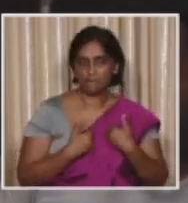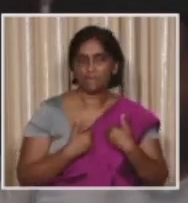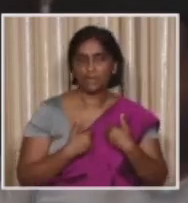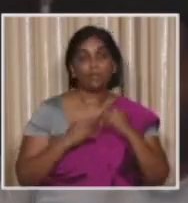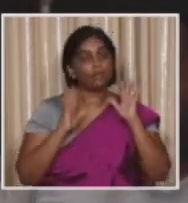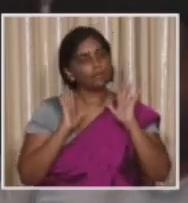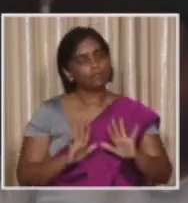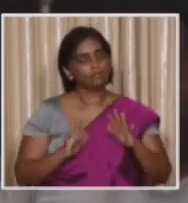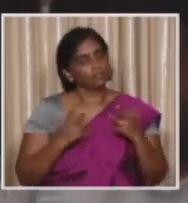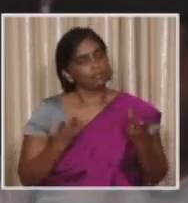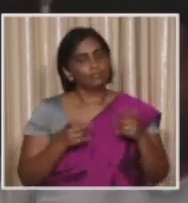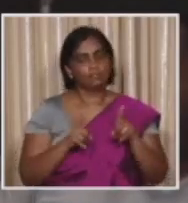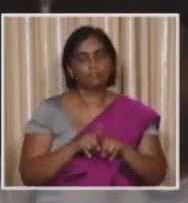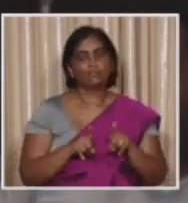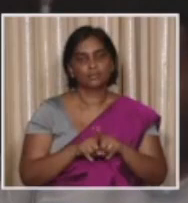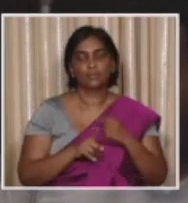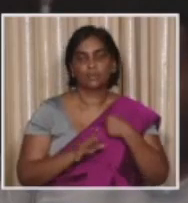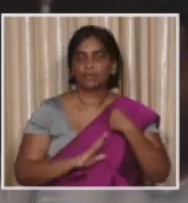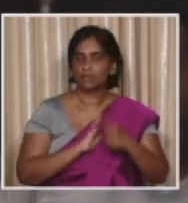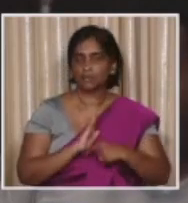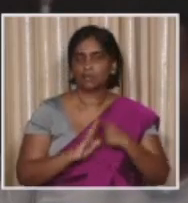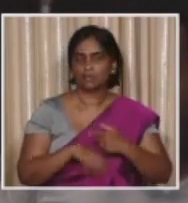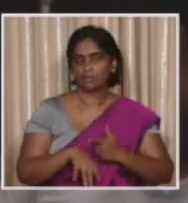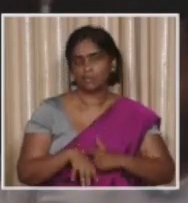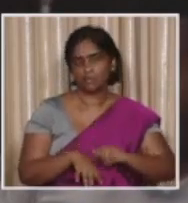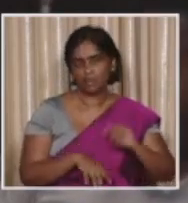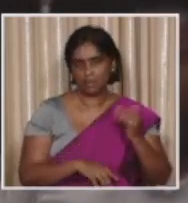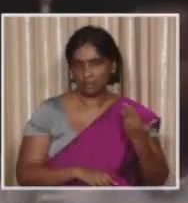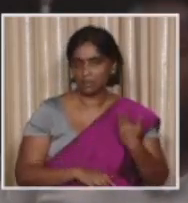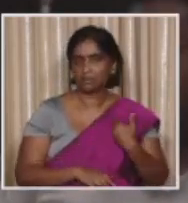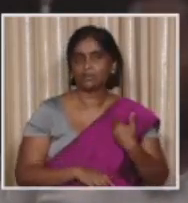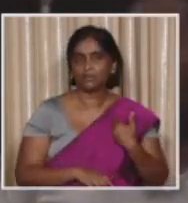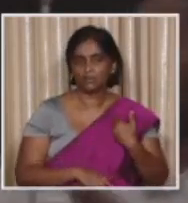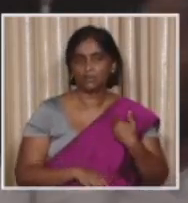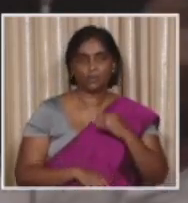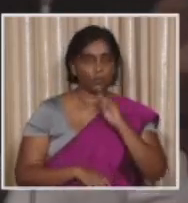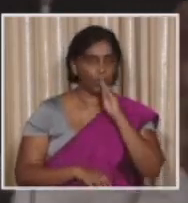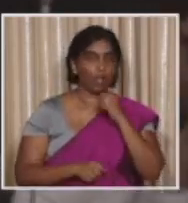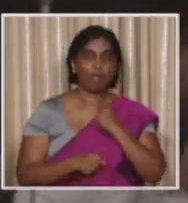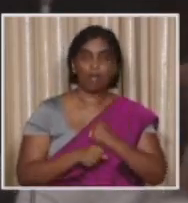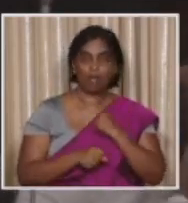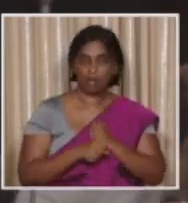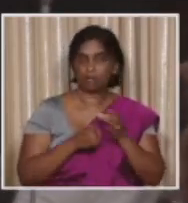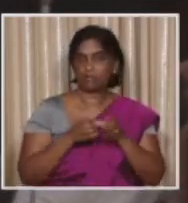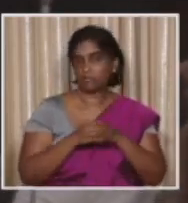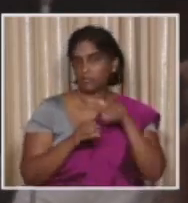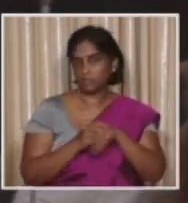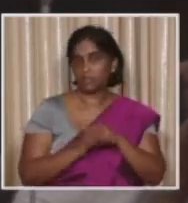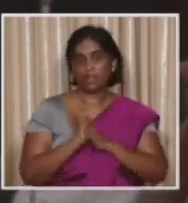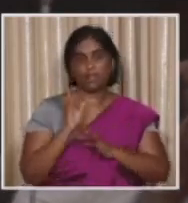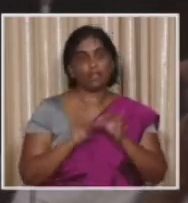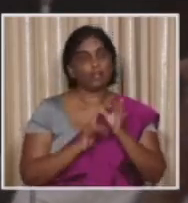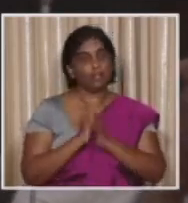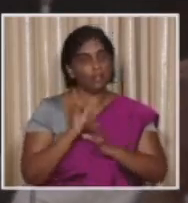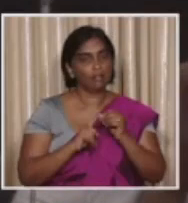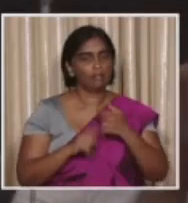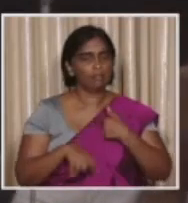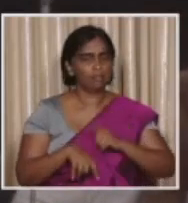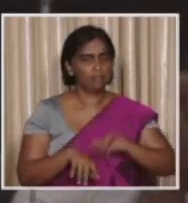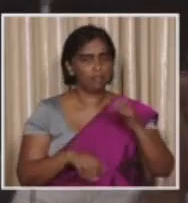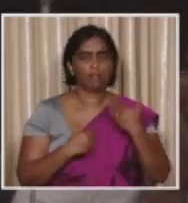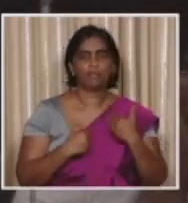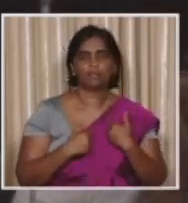නමුත් කෙසේ හෝ අපේ රටේ අවාසනාවට එක පැත්තකින් ආණ්ඩු පක්ෂේ නියෝජනය කරන මන්ත්‍රීවරු හැරී අපේ